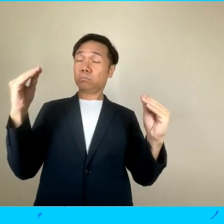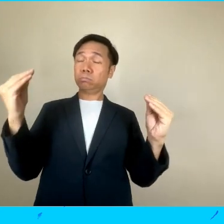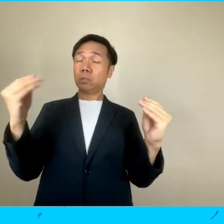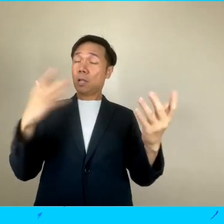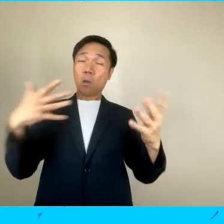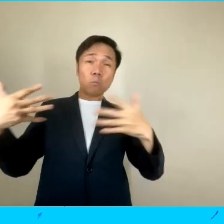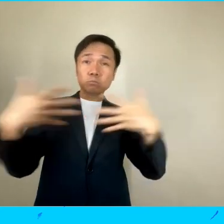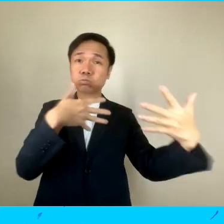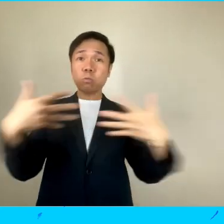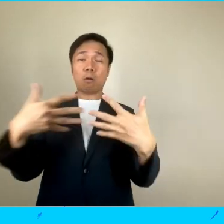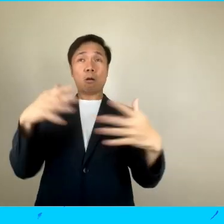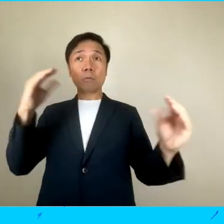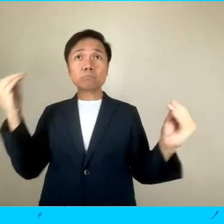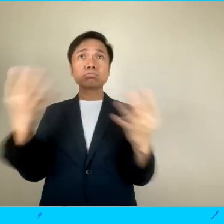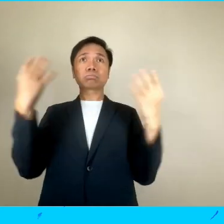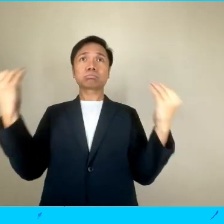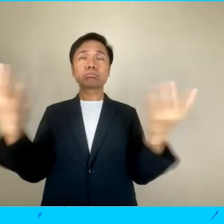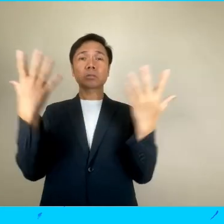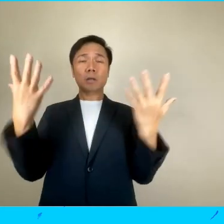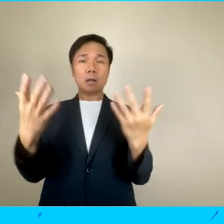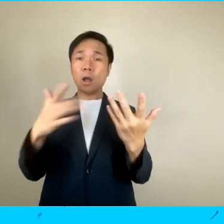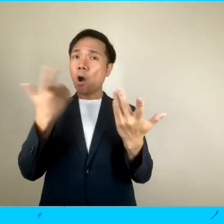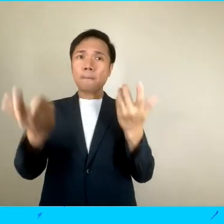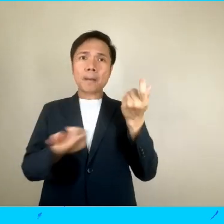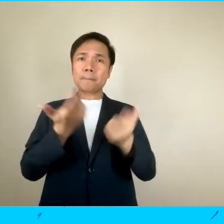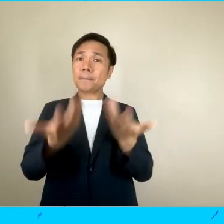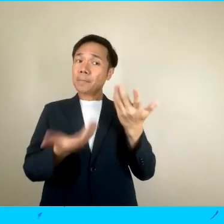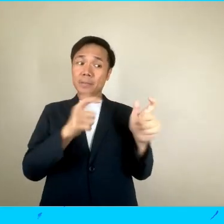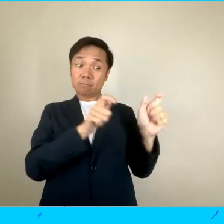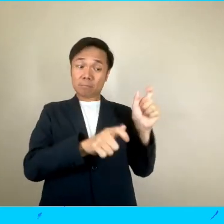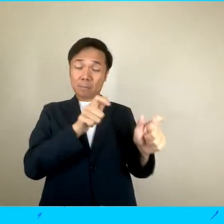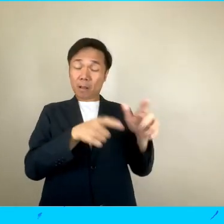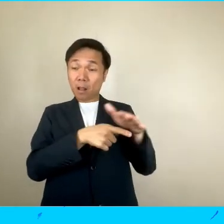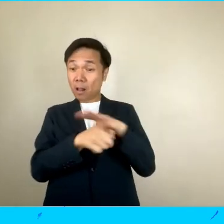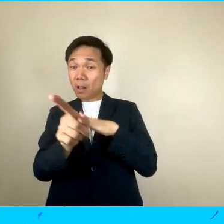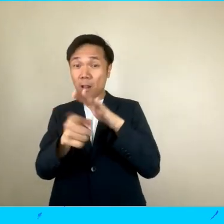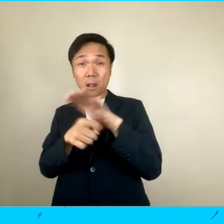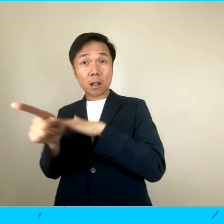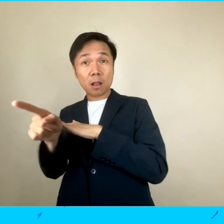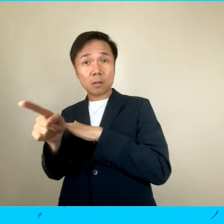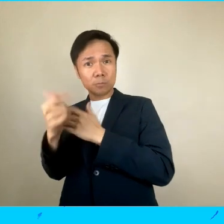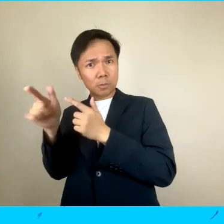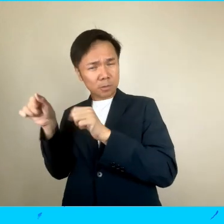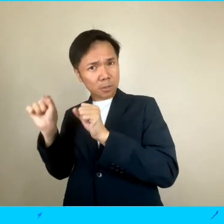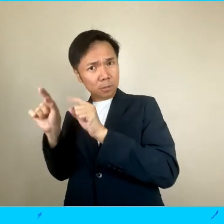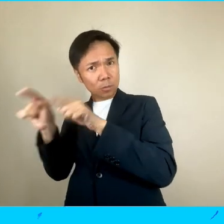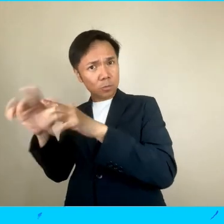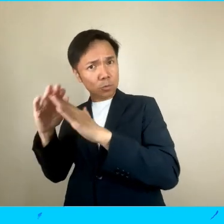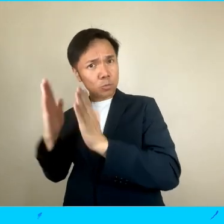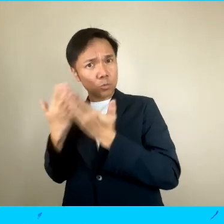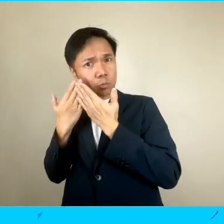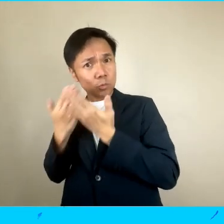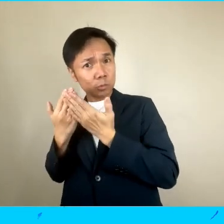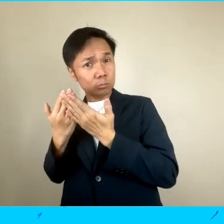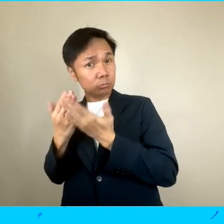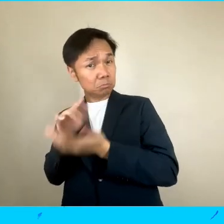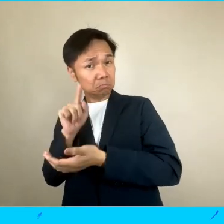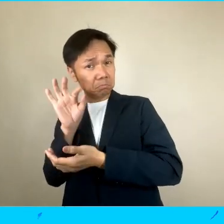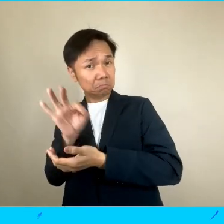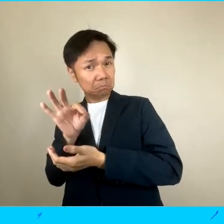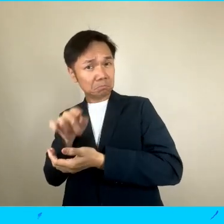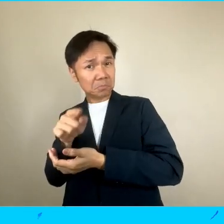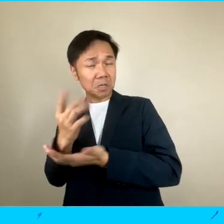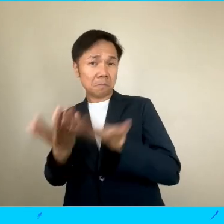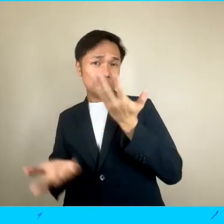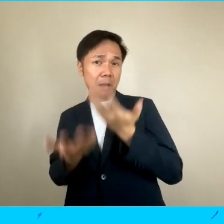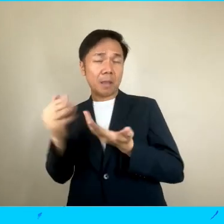normalement invisibles, aient accès donc à de meilleures conditions d'études et donc,